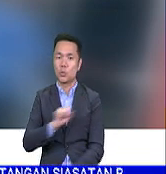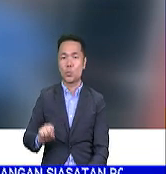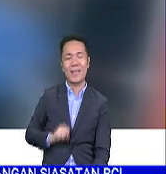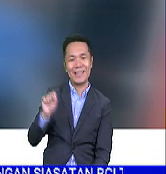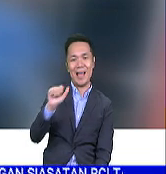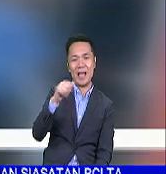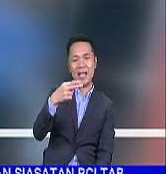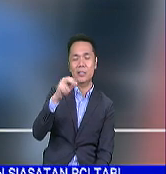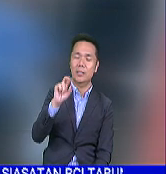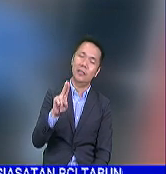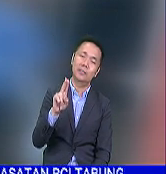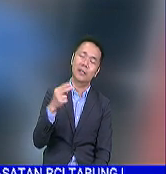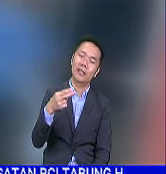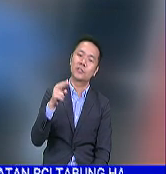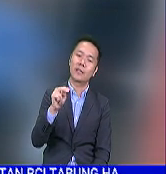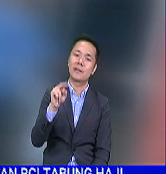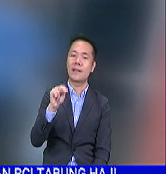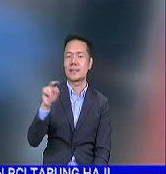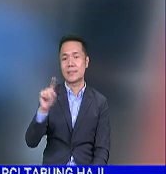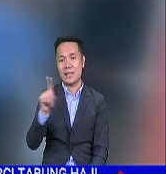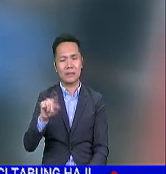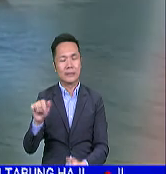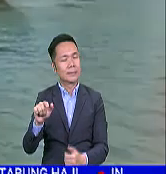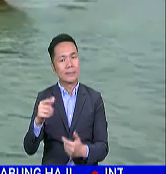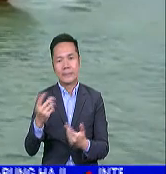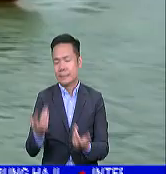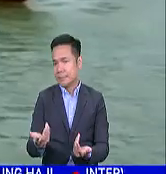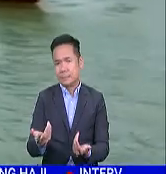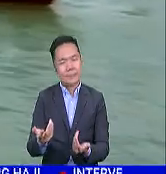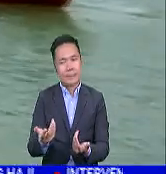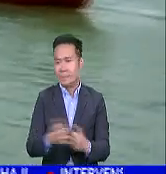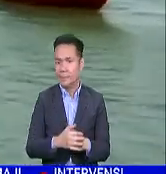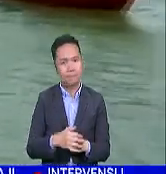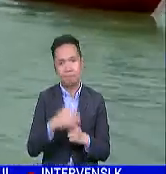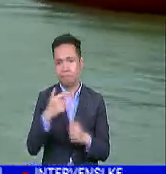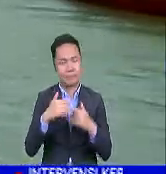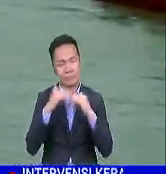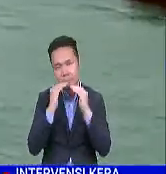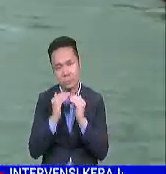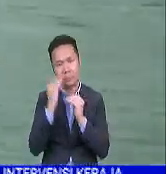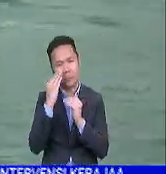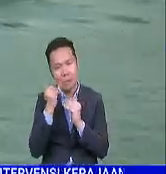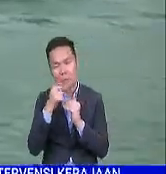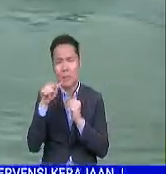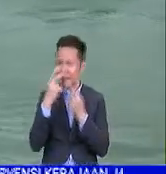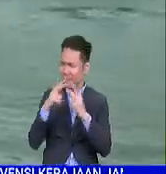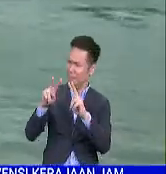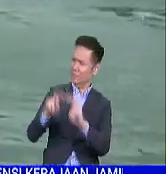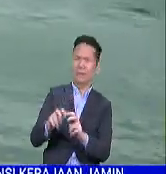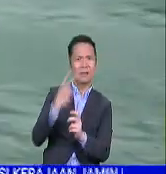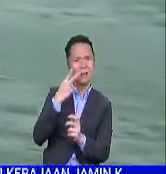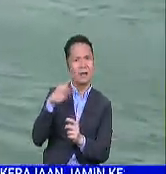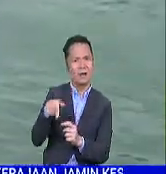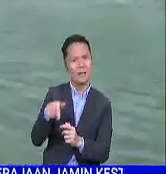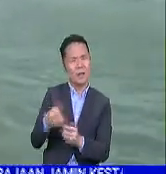Zahirah HSNZ. Kerajaan negeri juga kesal dan kecewa dengan insiden itu kerana berdasarkan siasatan awal, Jabatan Laut Malaysia